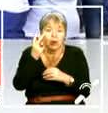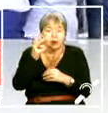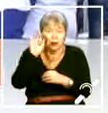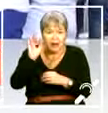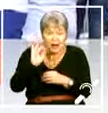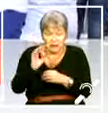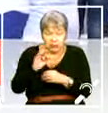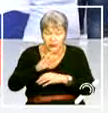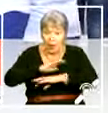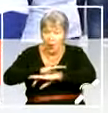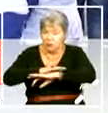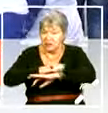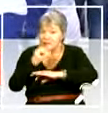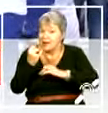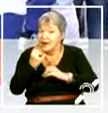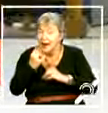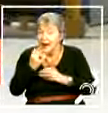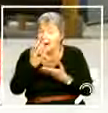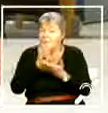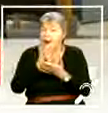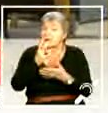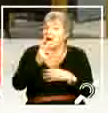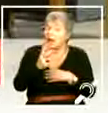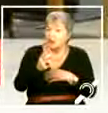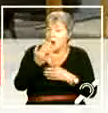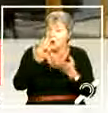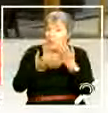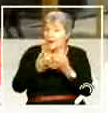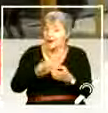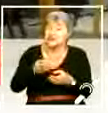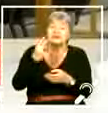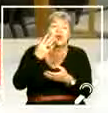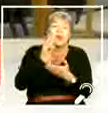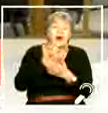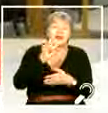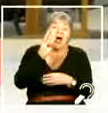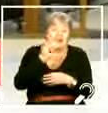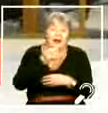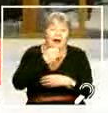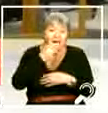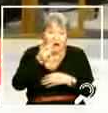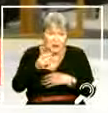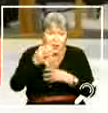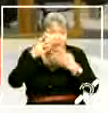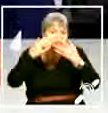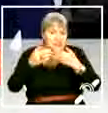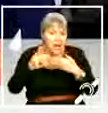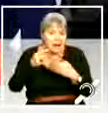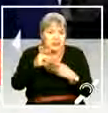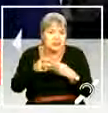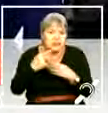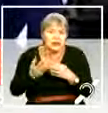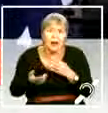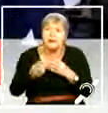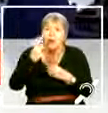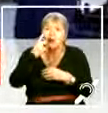în condițiile în care în trimestrul al doilea, în comparație cu trimestrul 2 din 2022, atunci se registrase un avans mult mai mare